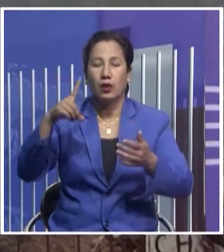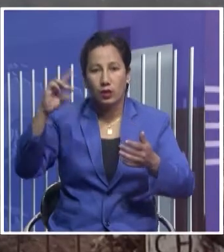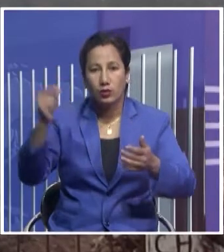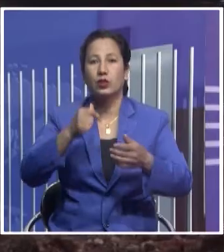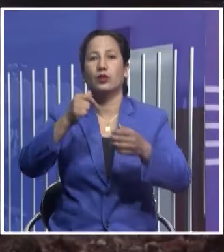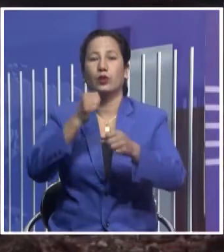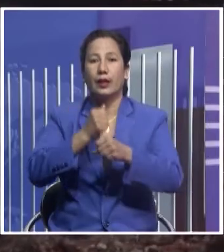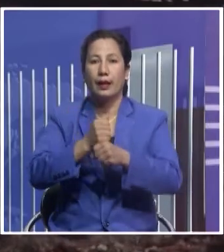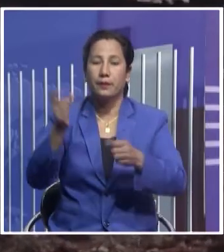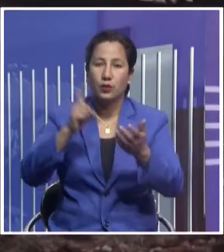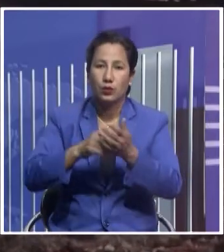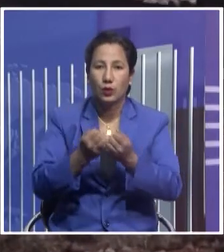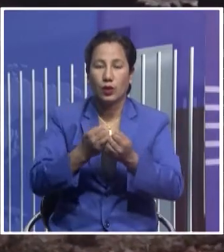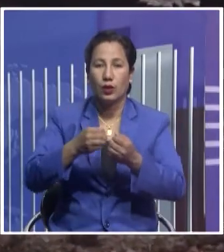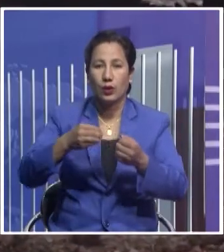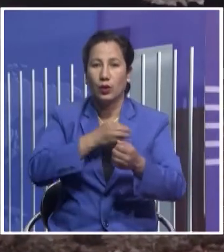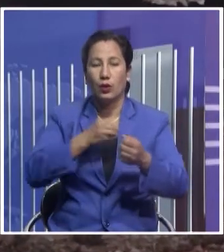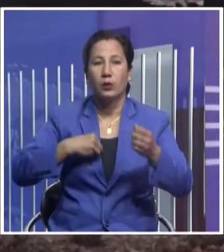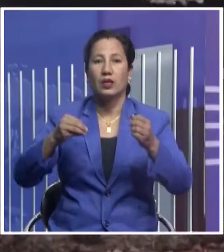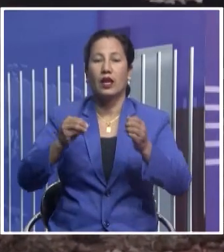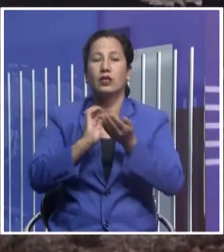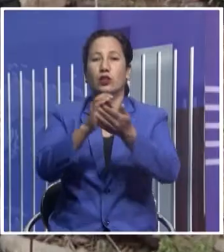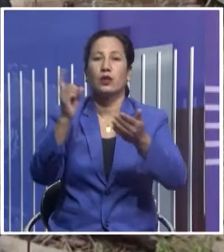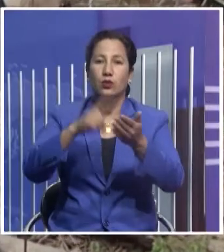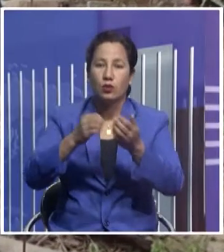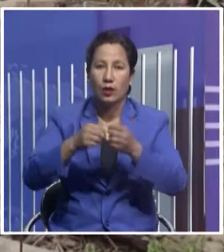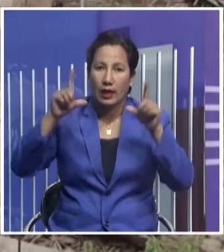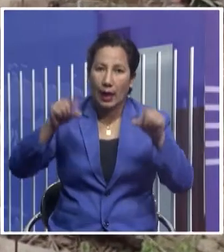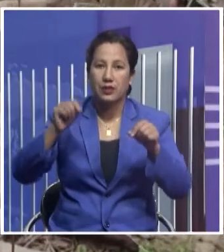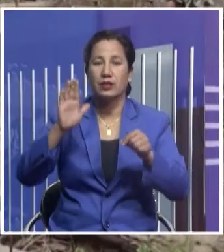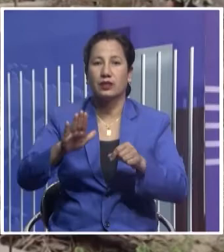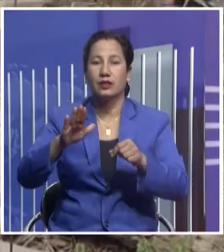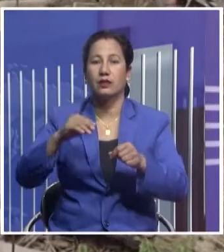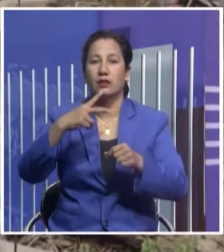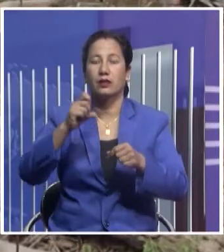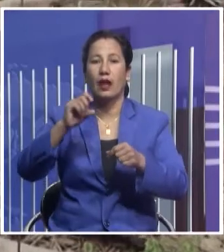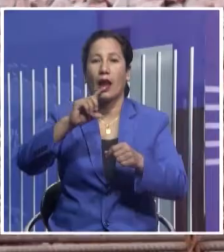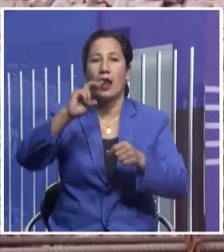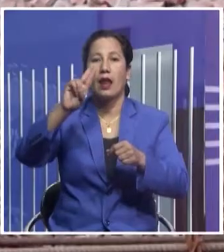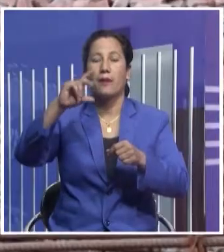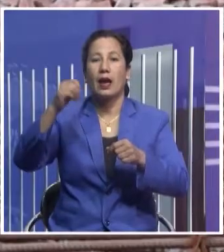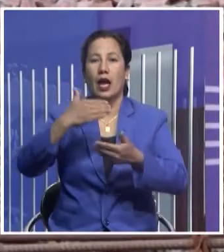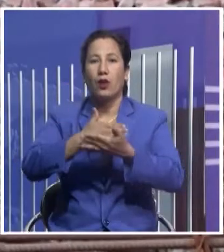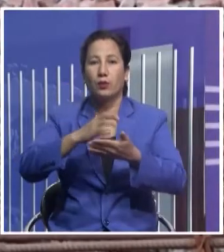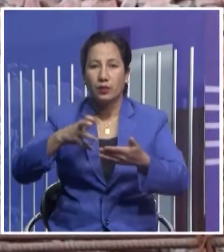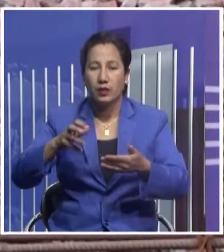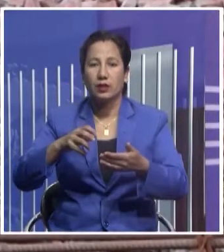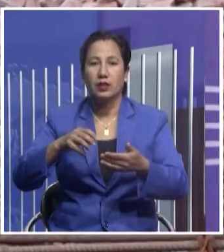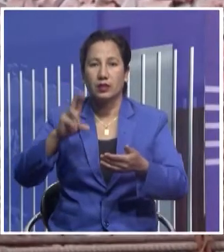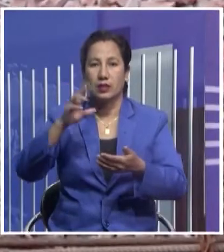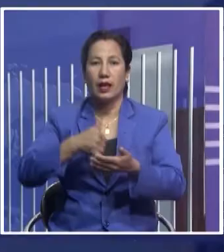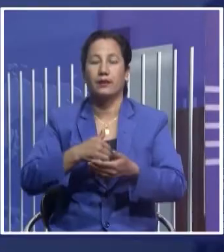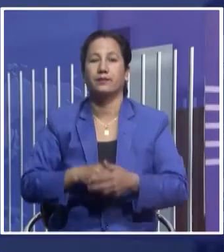काम सकेर उपचार सेवा सुरु गर्नुपर्ने आवश्यकता छ। दशरथ घिमिरे, नेपाल टेलिभिजन, लुम्बिनी प्रदेश,